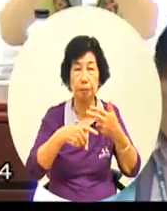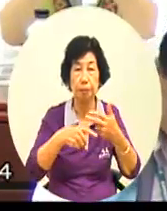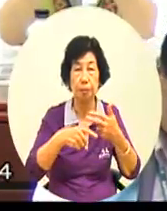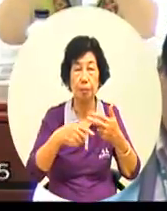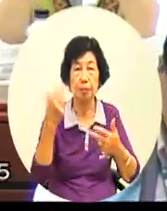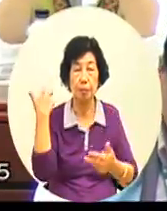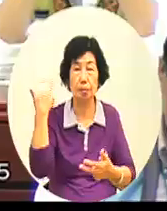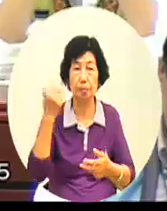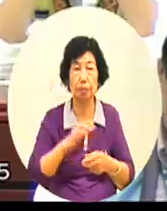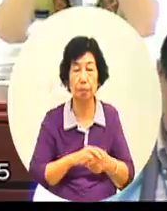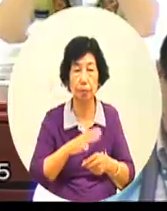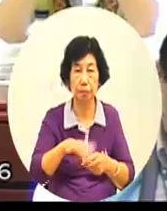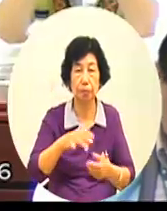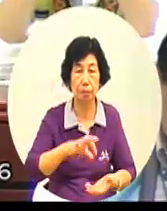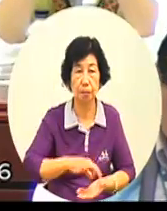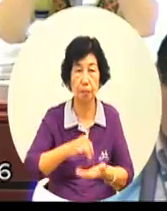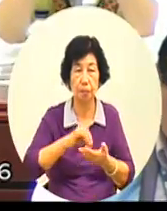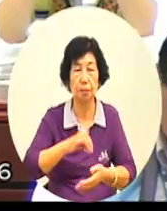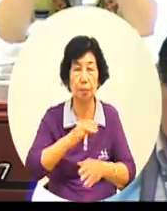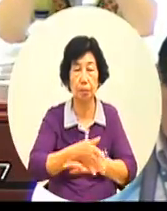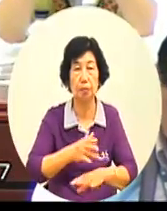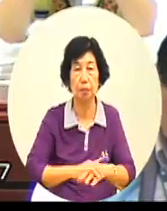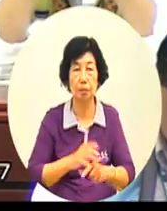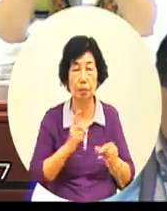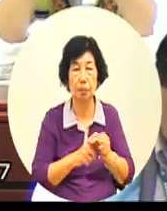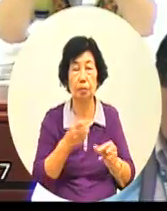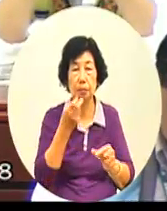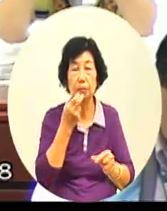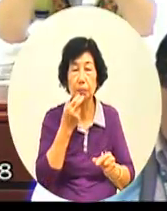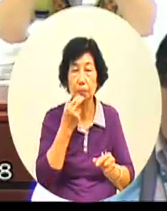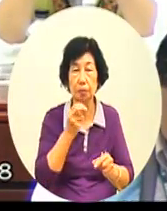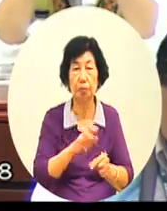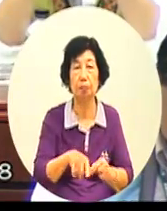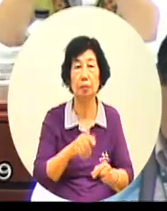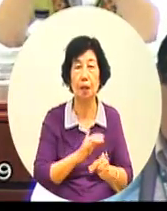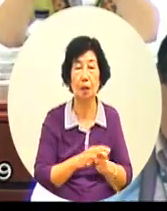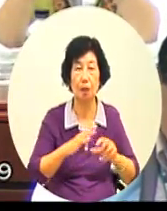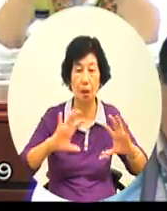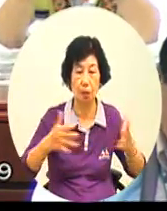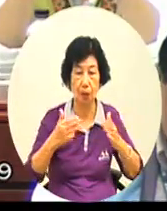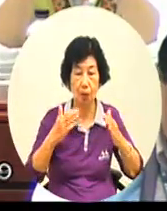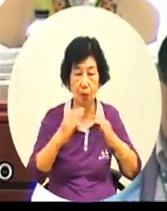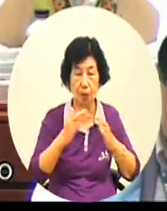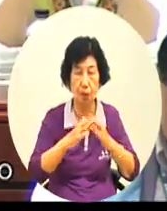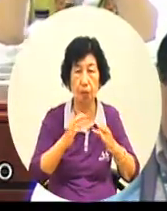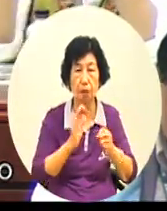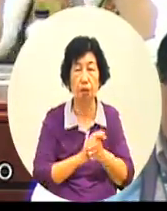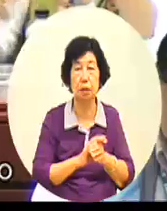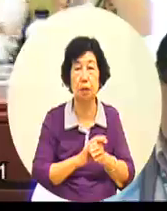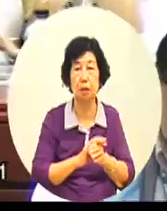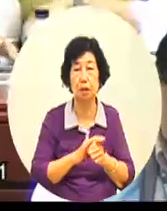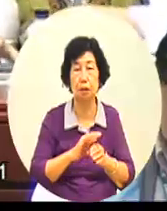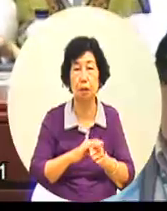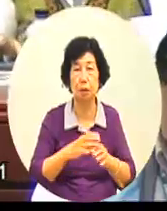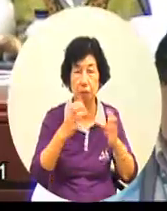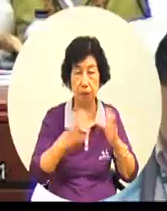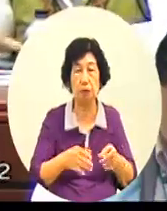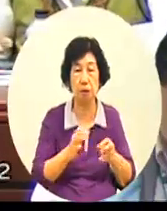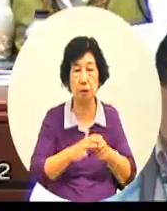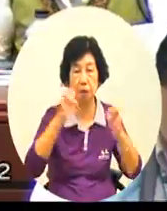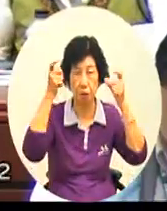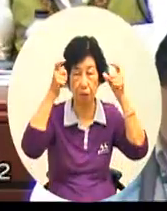民议员非常关心我们中央国家级的博物馆哈，能够设在高雄。那我们第一次选在我